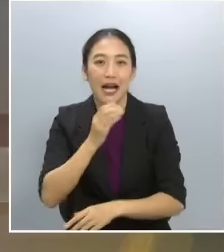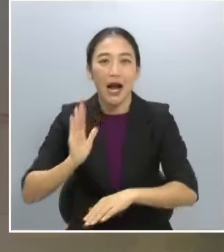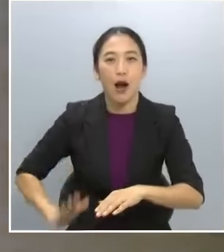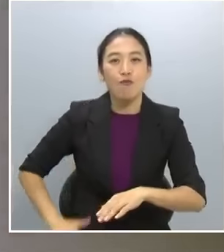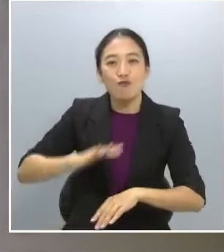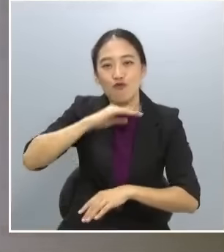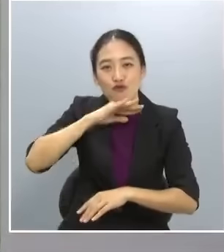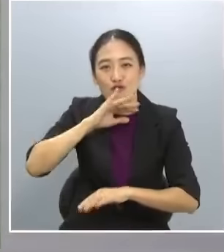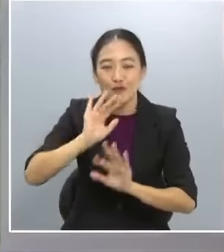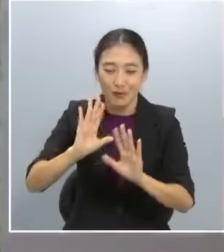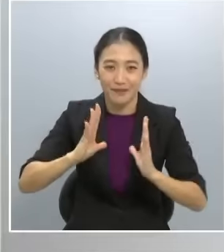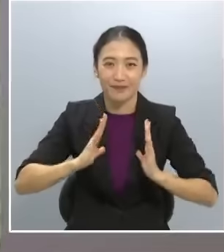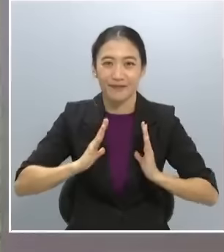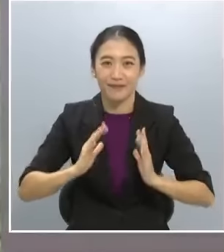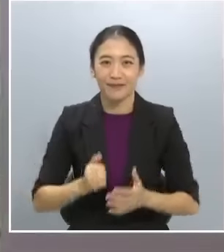ินเสียงไปเลย